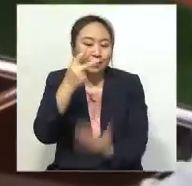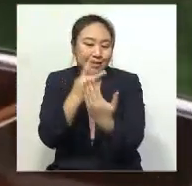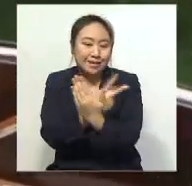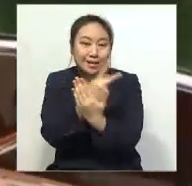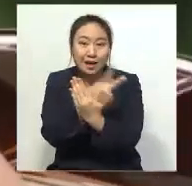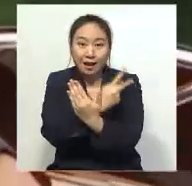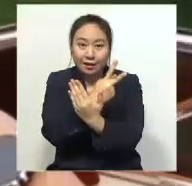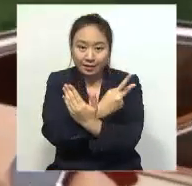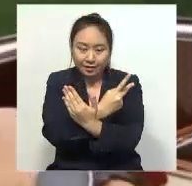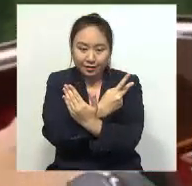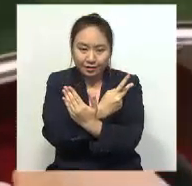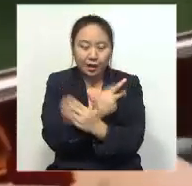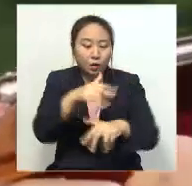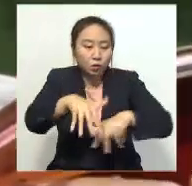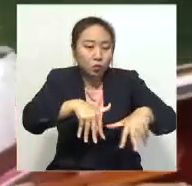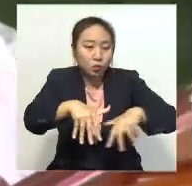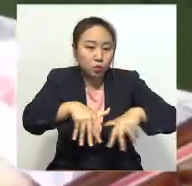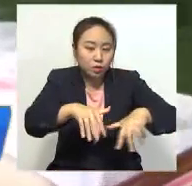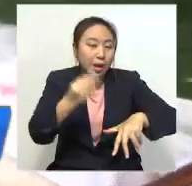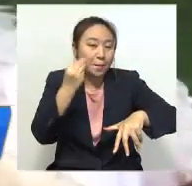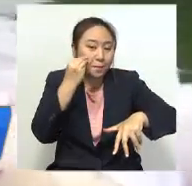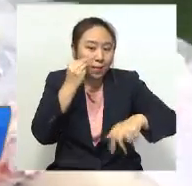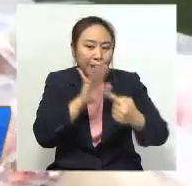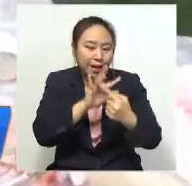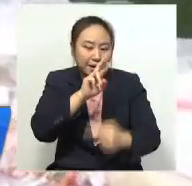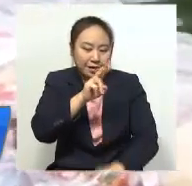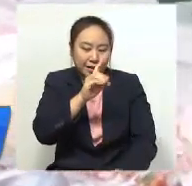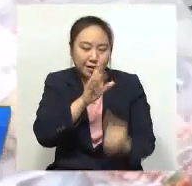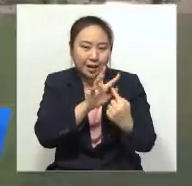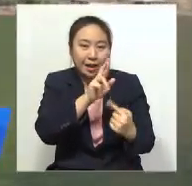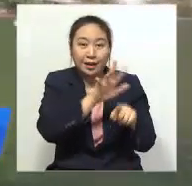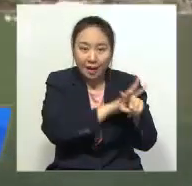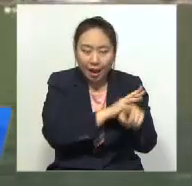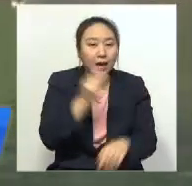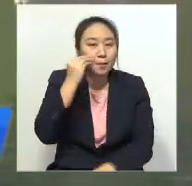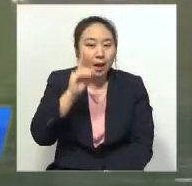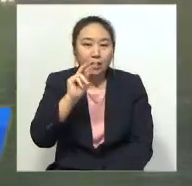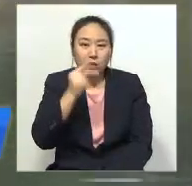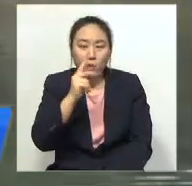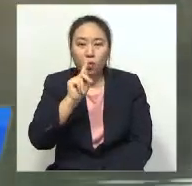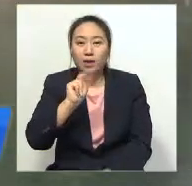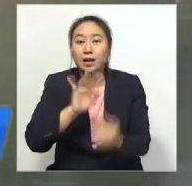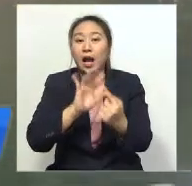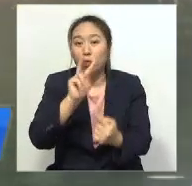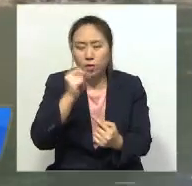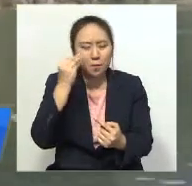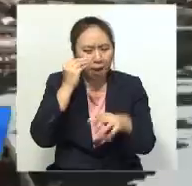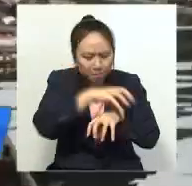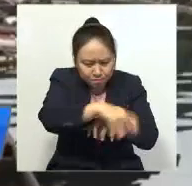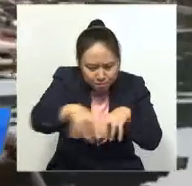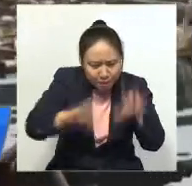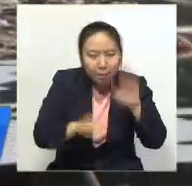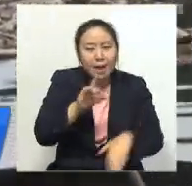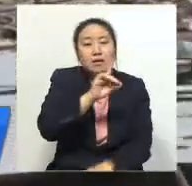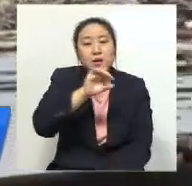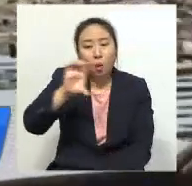นบุรีกันบ้างนะคะที่ชุมชนบ้านเรดาและบ้านดงขนุนอำเภอสังขละบุรีกว่า100หลังคาเรือนค่ะต